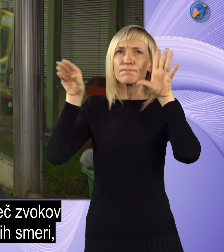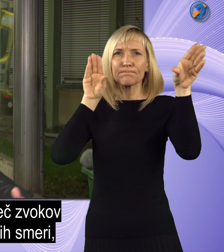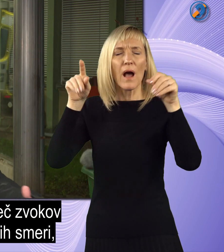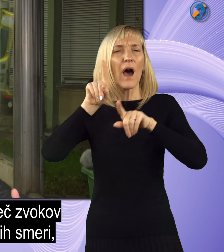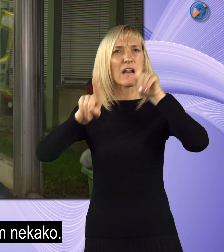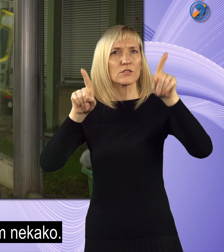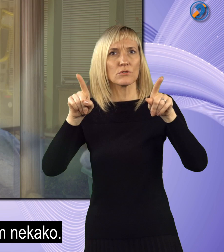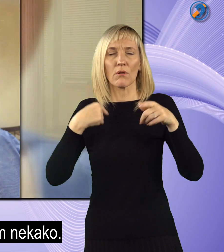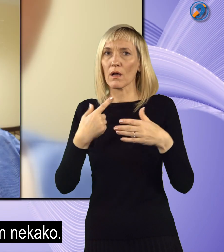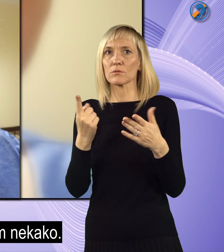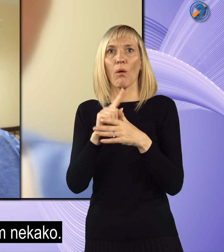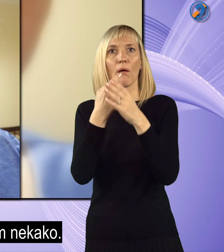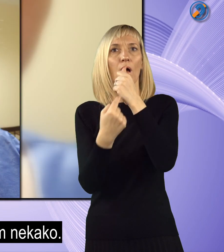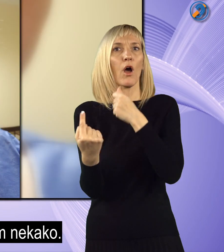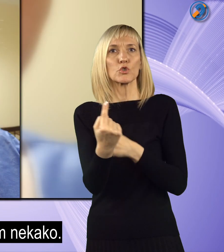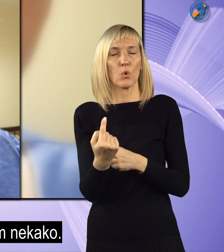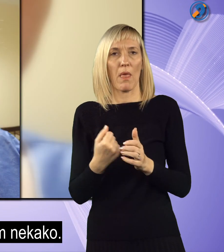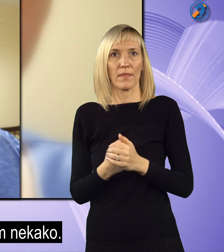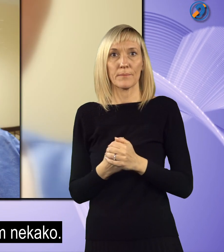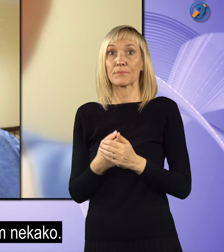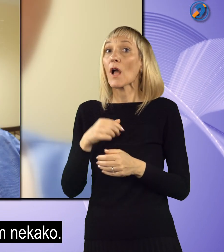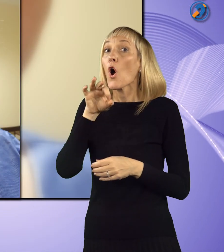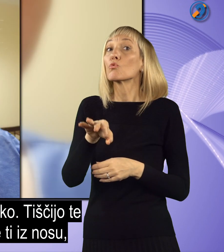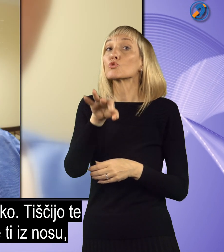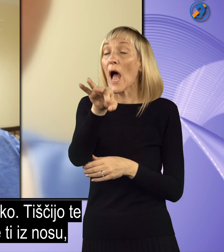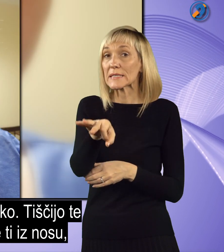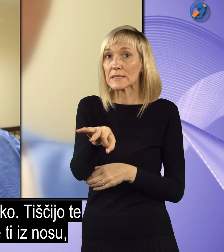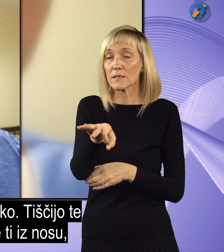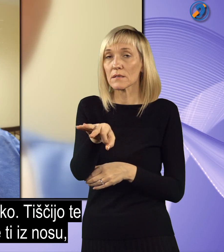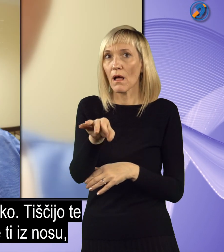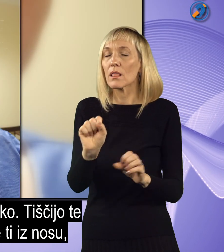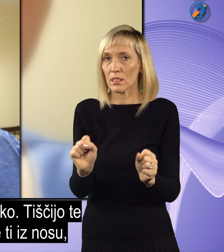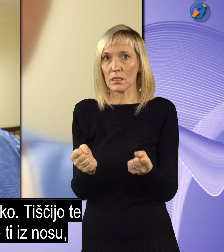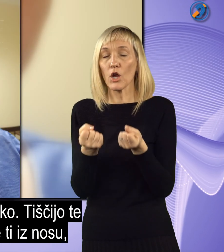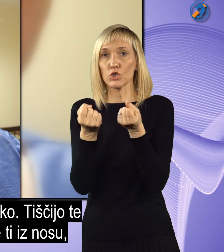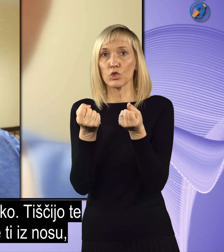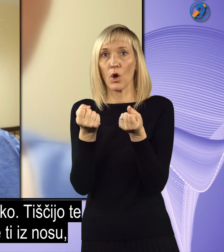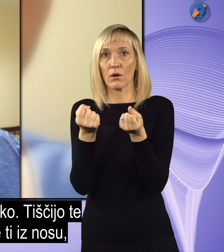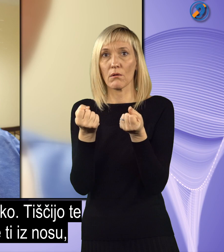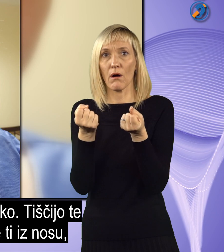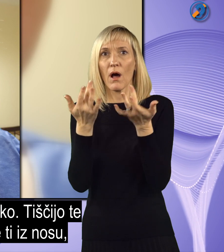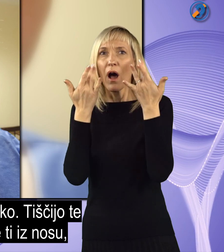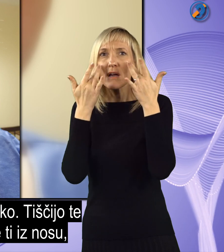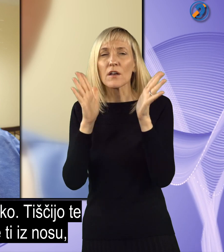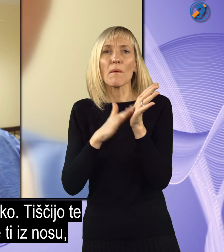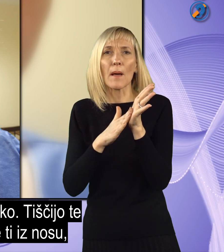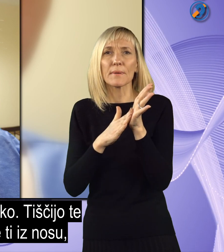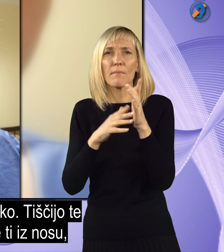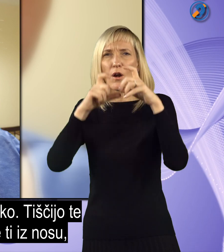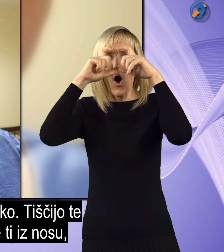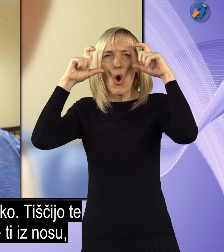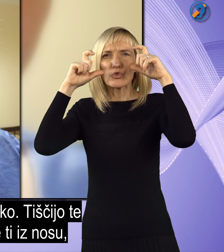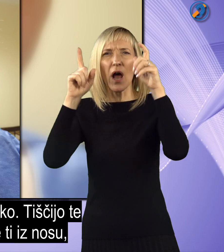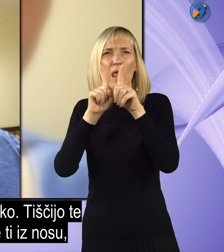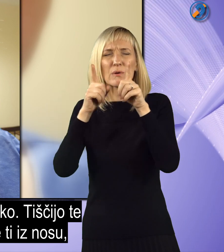iz vseh strani kak zvok, se zgubim nekako, no. Včasih je težko, ker te, ne vem, treščijo